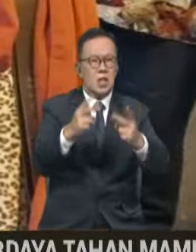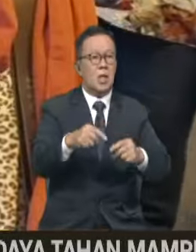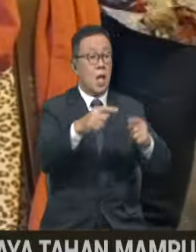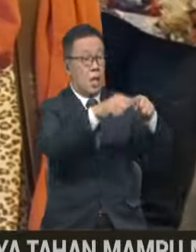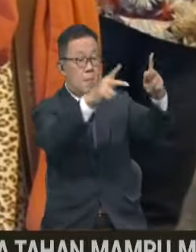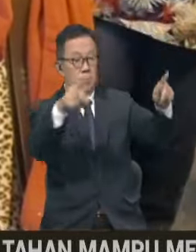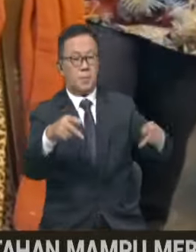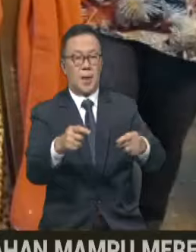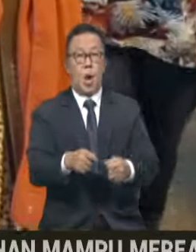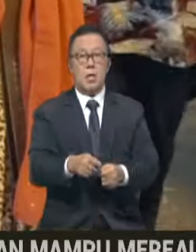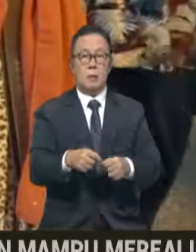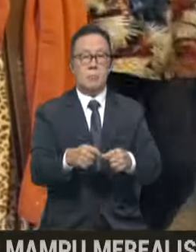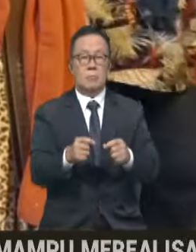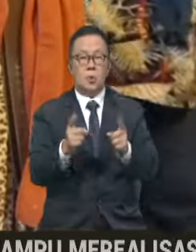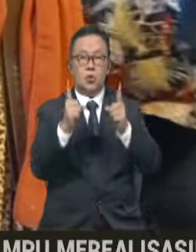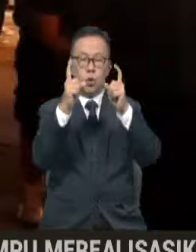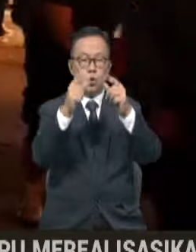ialah sotong tutup.